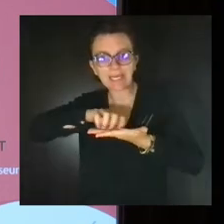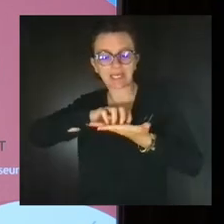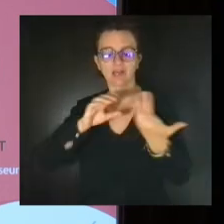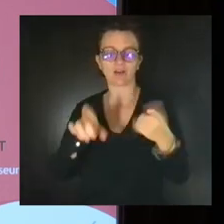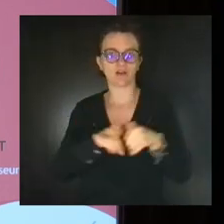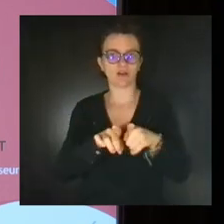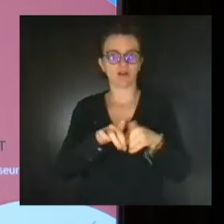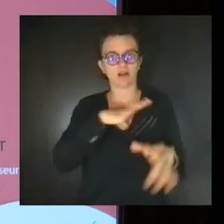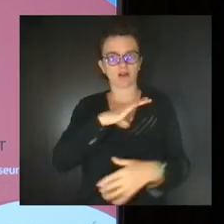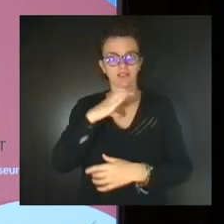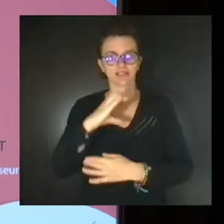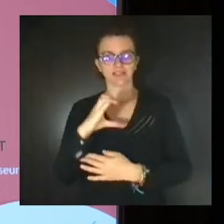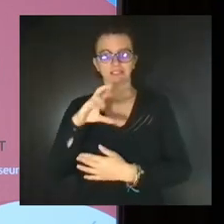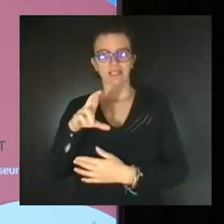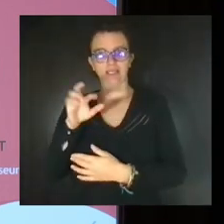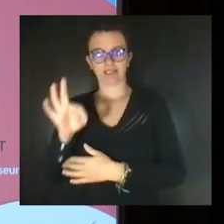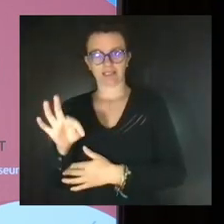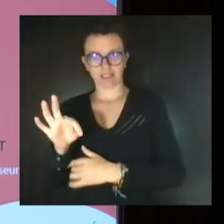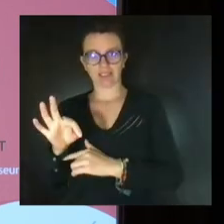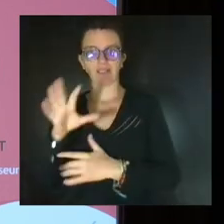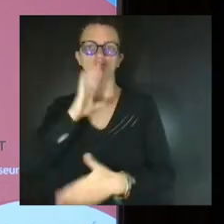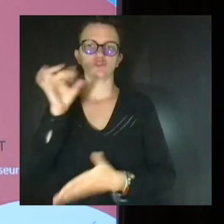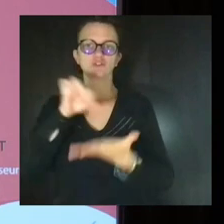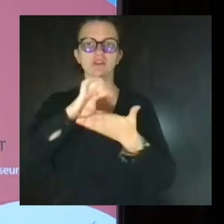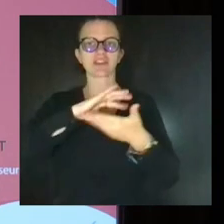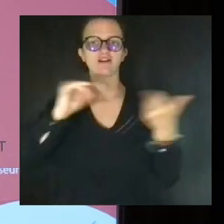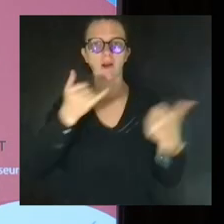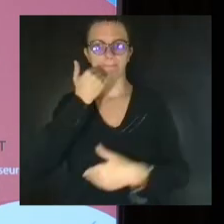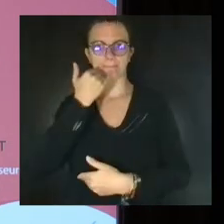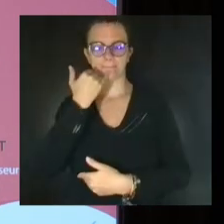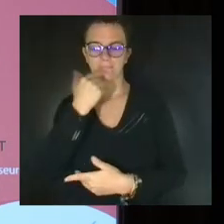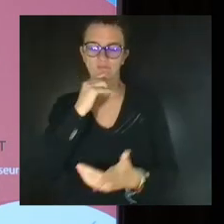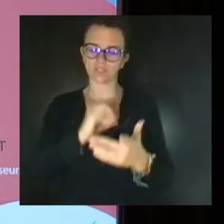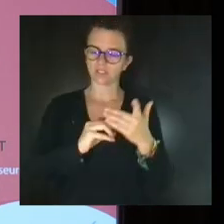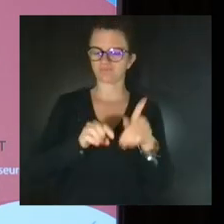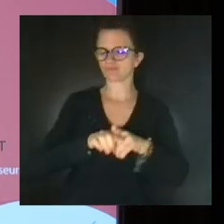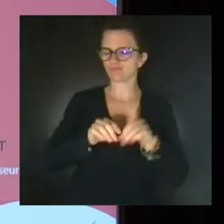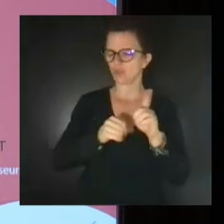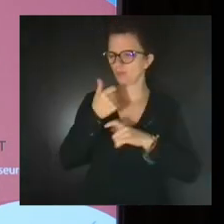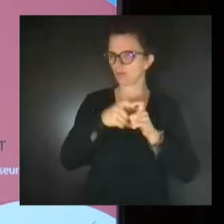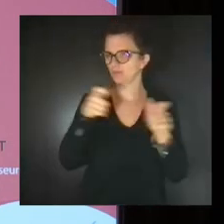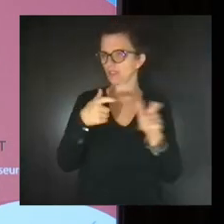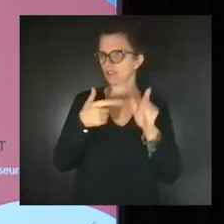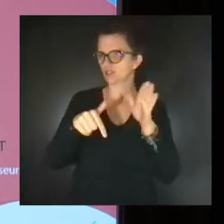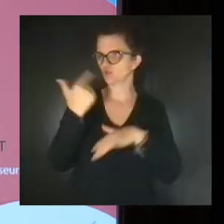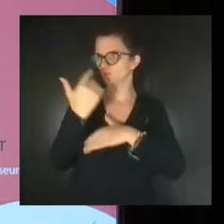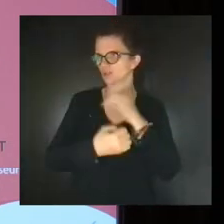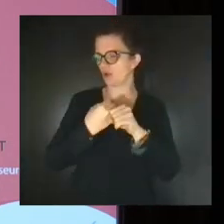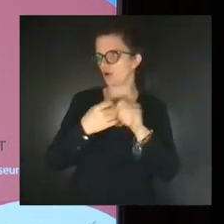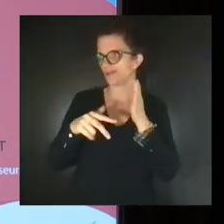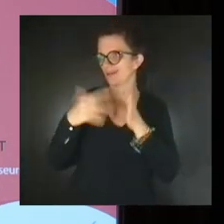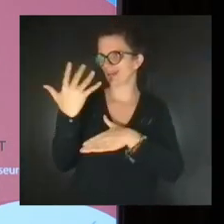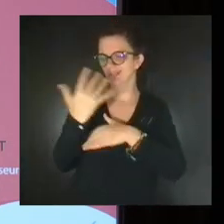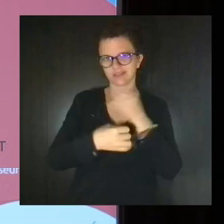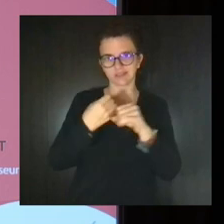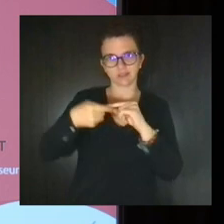centre relais téléphonique. Alors, on a été une des premières entreprises à avoir mis en place, donc ça remonte à 12-15 ans, à avoir mis en place un centre relais